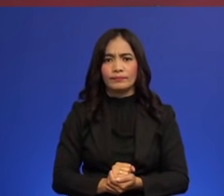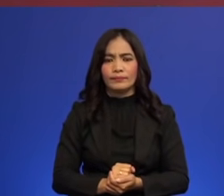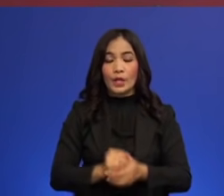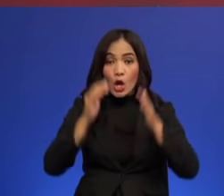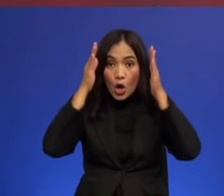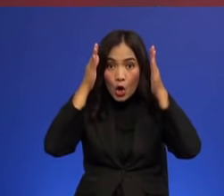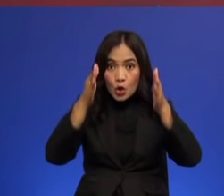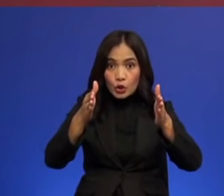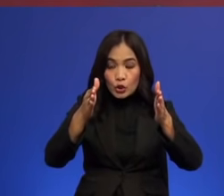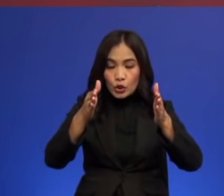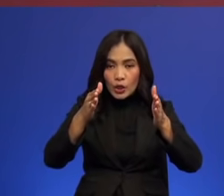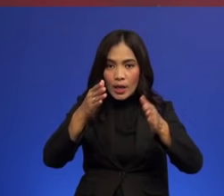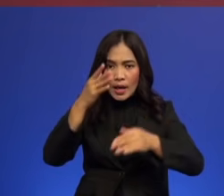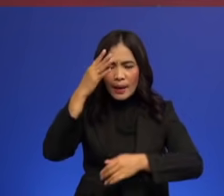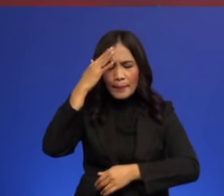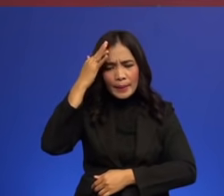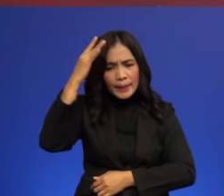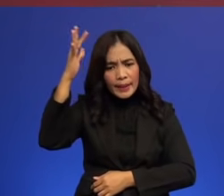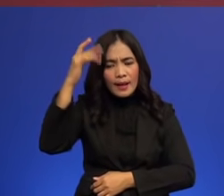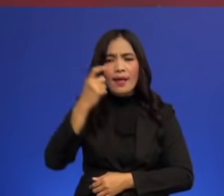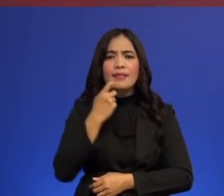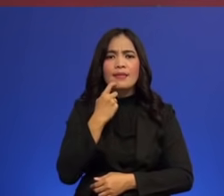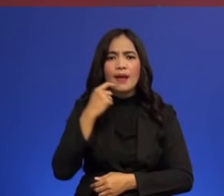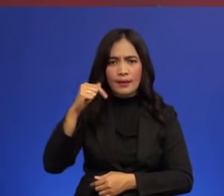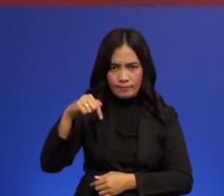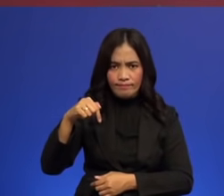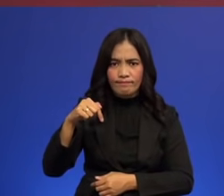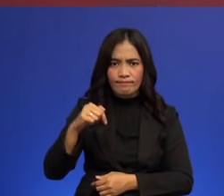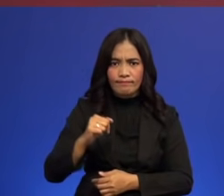Khusus saudara menghayati hal ini,